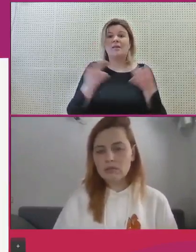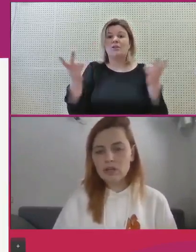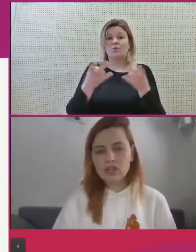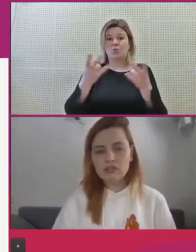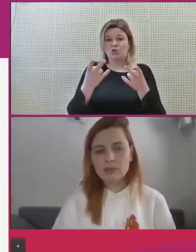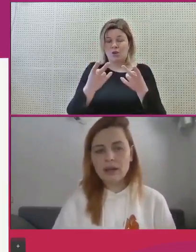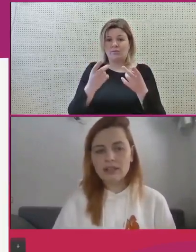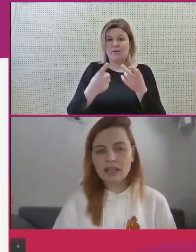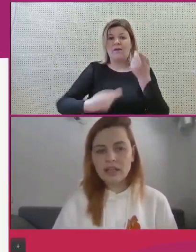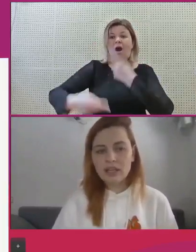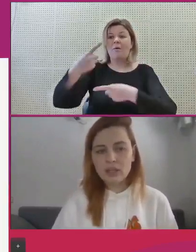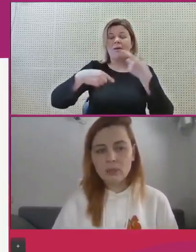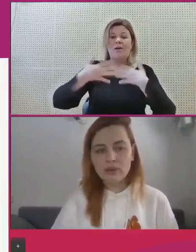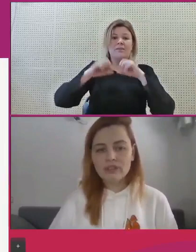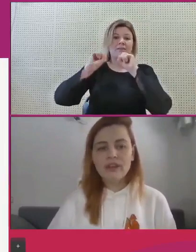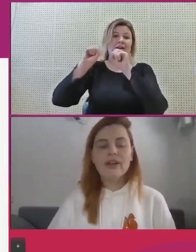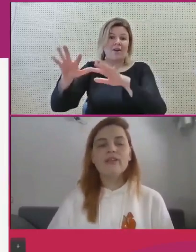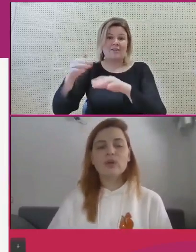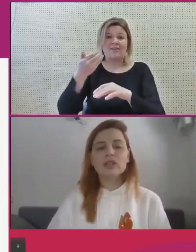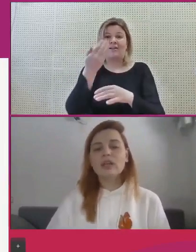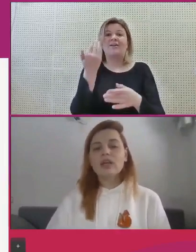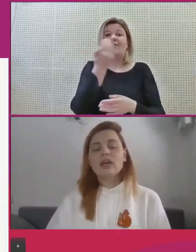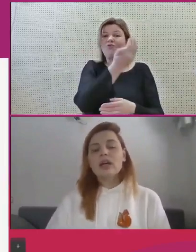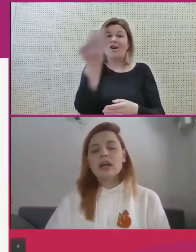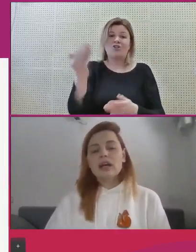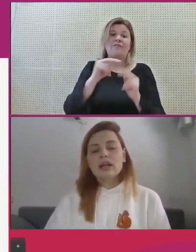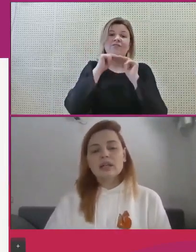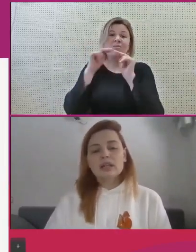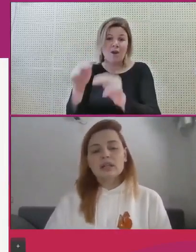давать, собственно, ваше внимание и любовь. Вот.